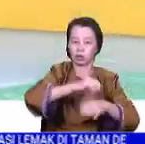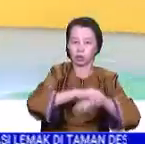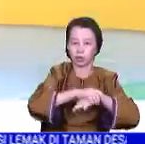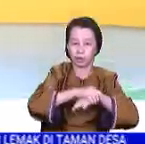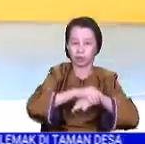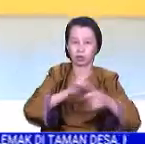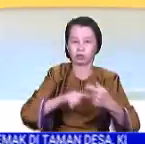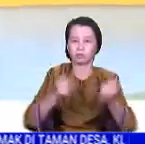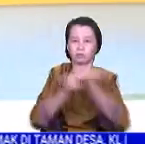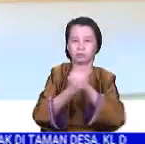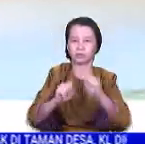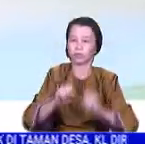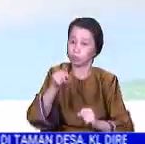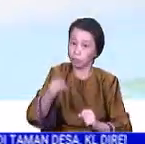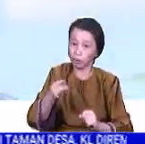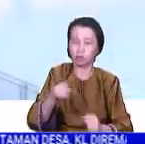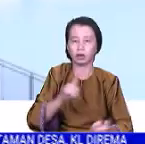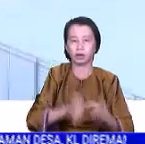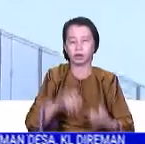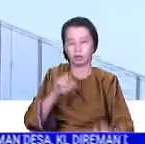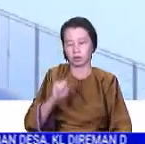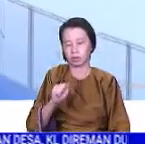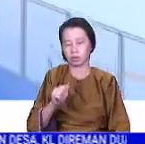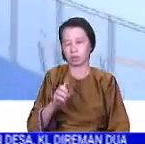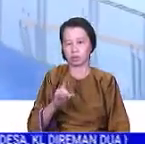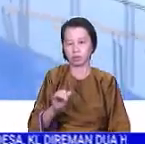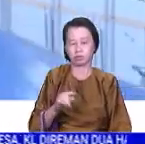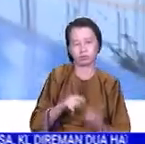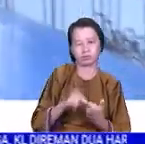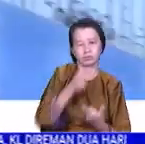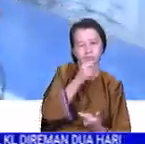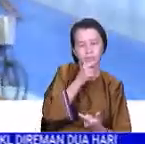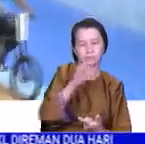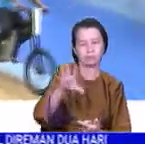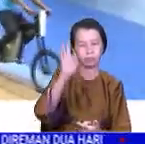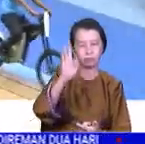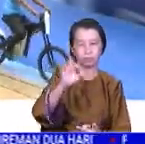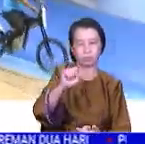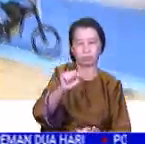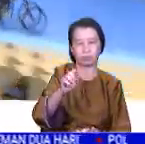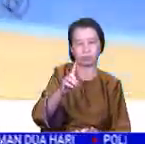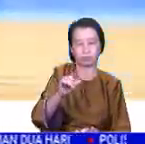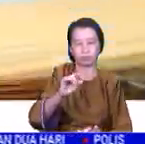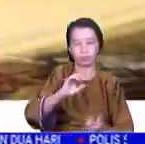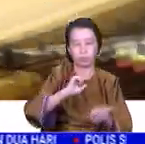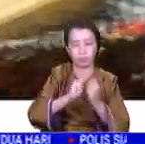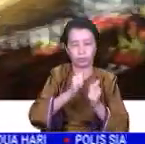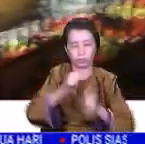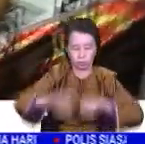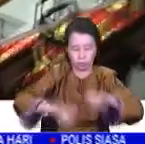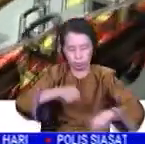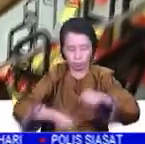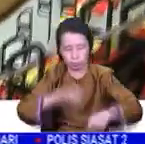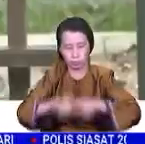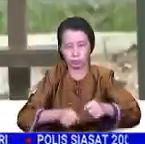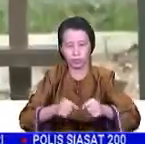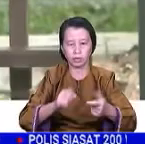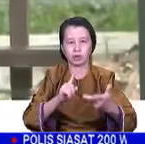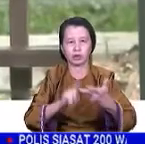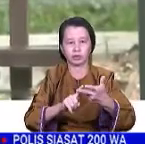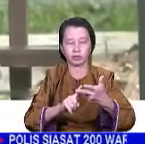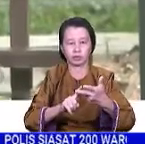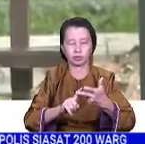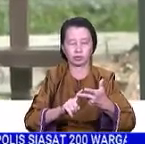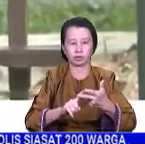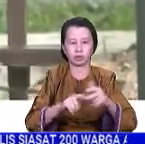serta persiapannya. Selain itu, Sadiq juga memilih Muhammad Syah Firdaus Syahrum dari sukan berbasikal track dan atlet memanah